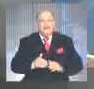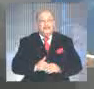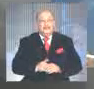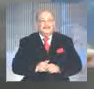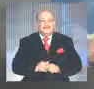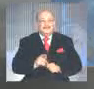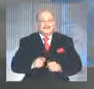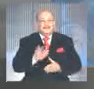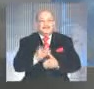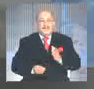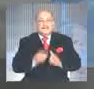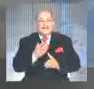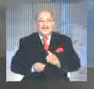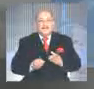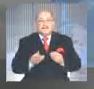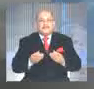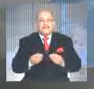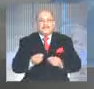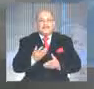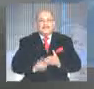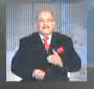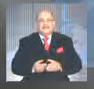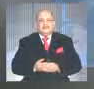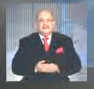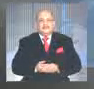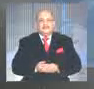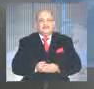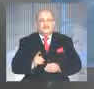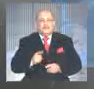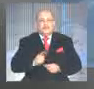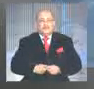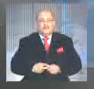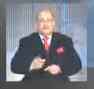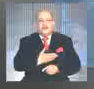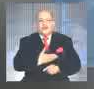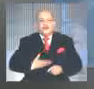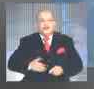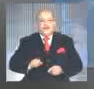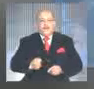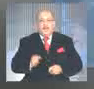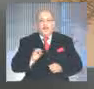المرافق الأمن الذي تسبب غيابه في هذه المنطقة في تنامي الجريمة.